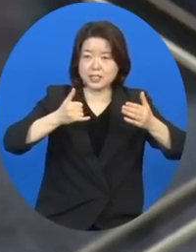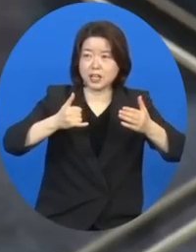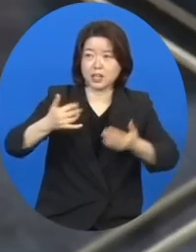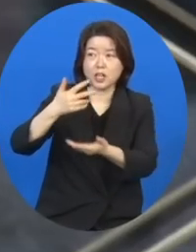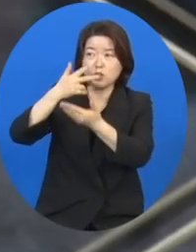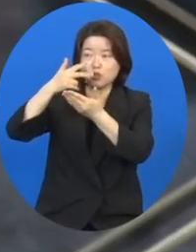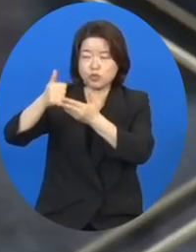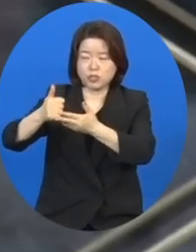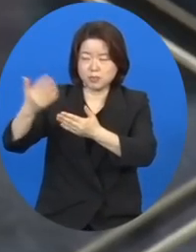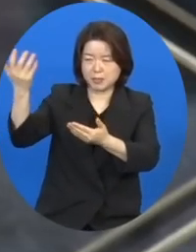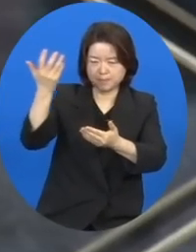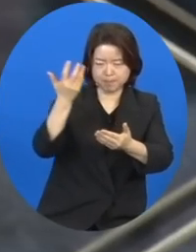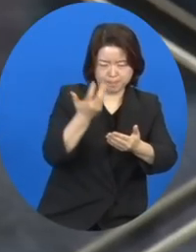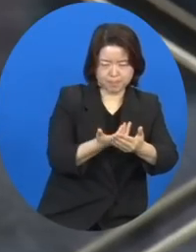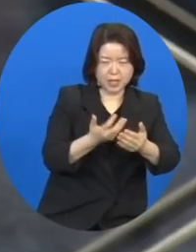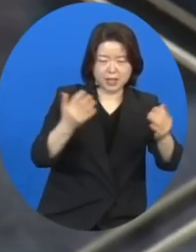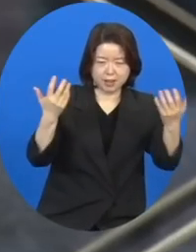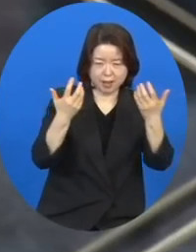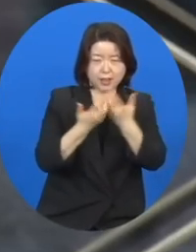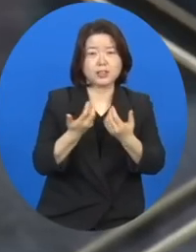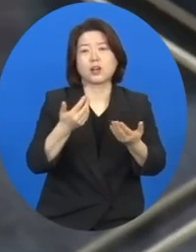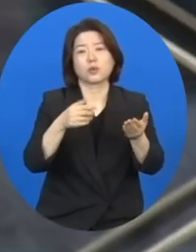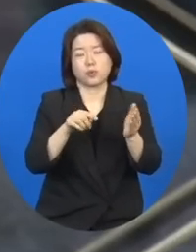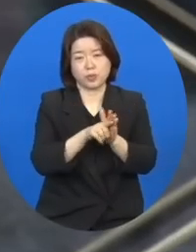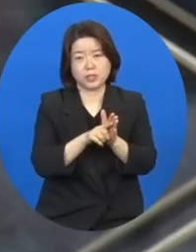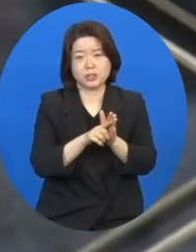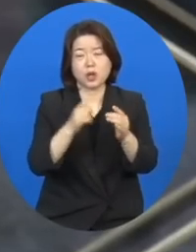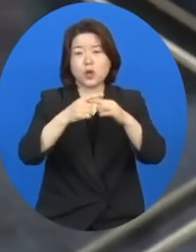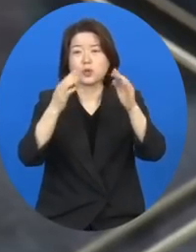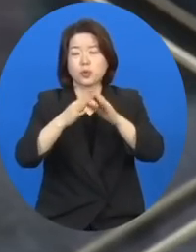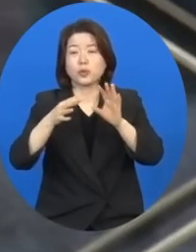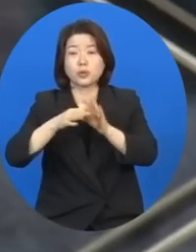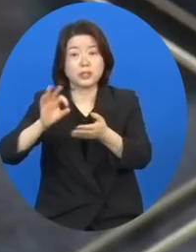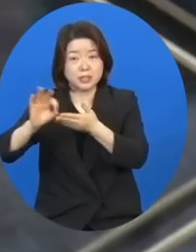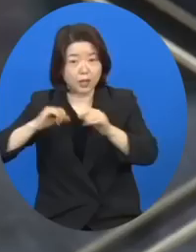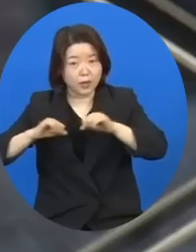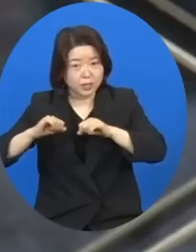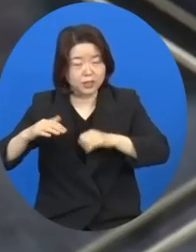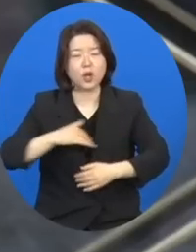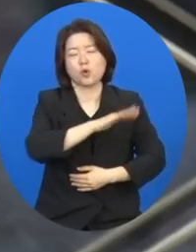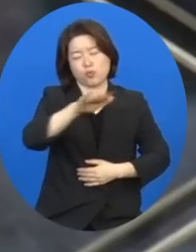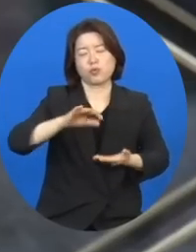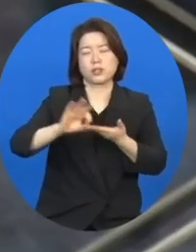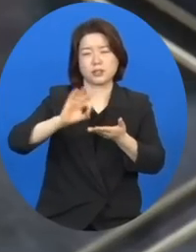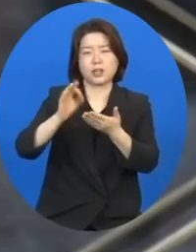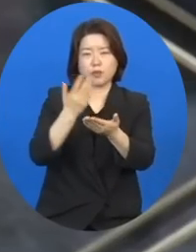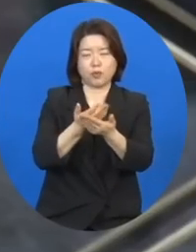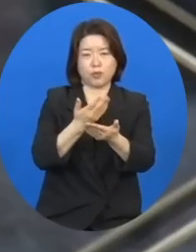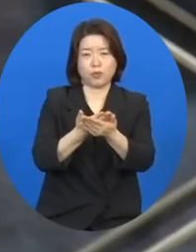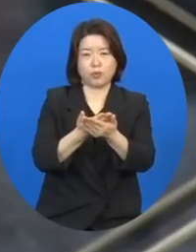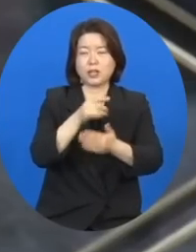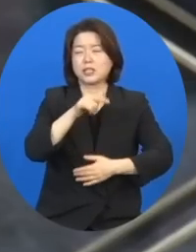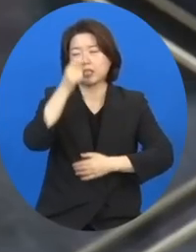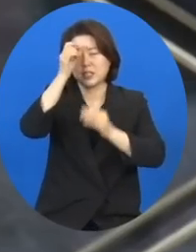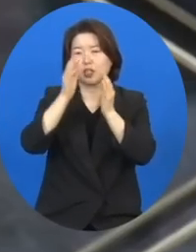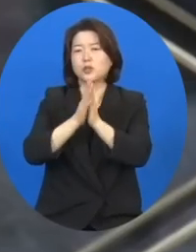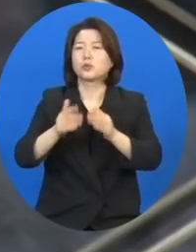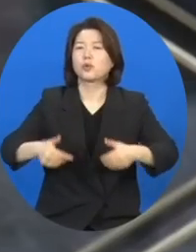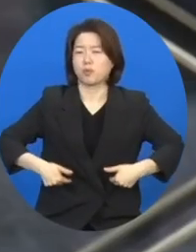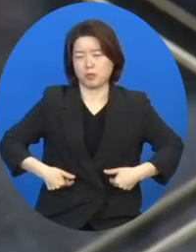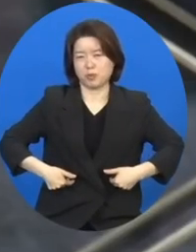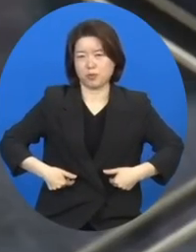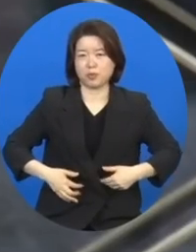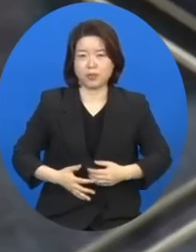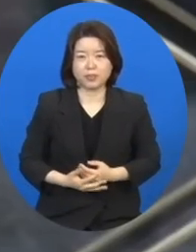통해 역사하신다고 했는데 주님, 우리를 사용해 주옵소서. 우리가 그렇게 기도해야 될 것입니다. 자, 오늘